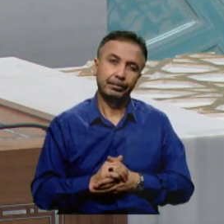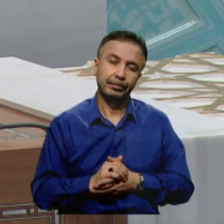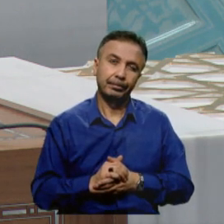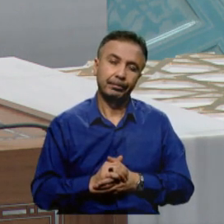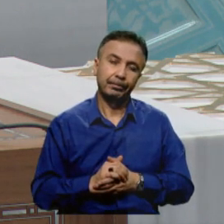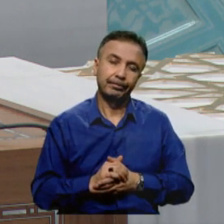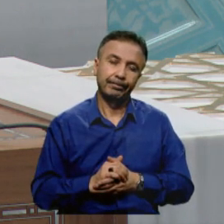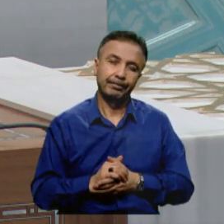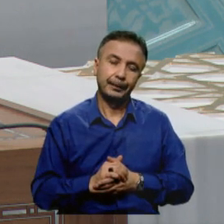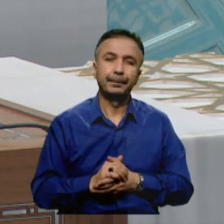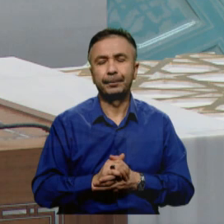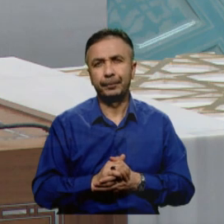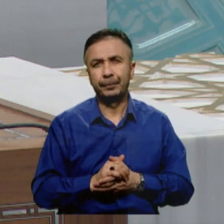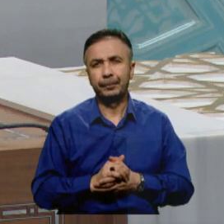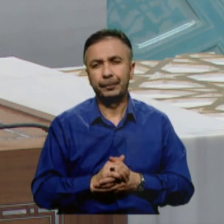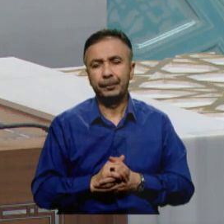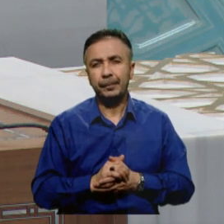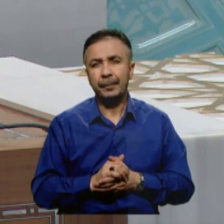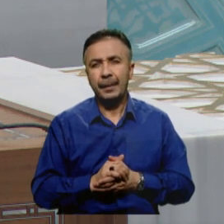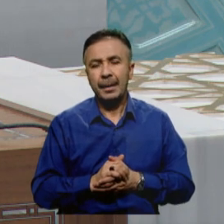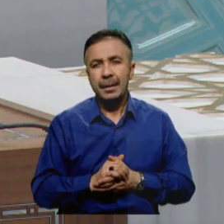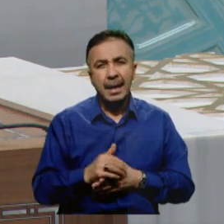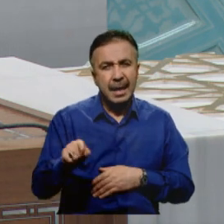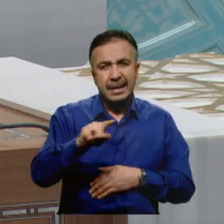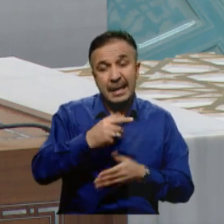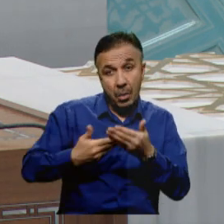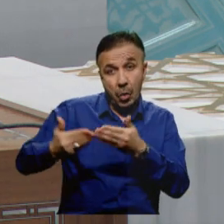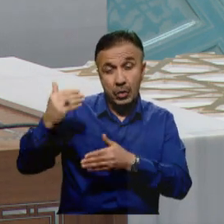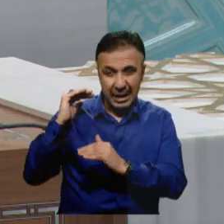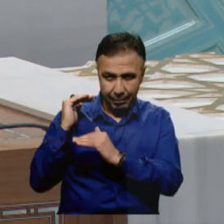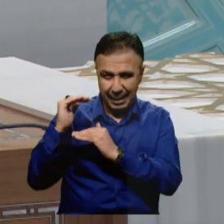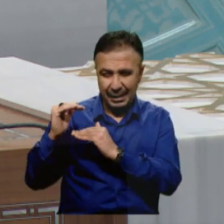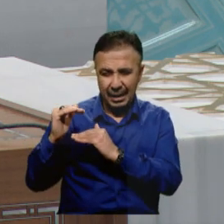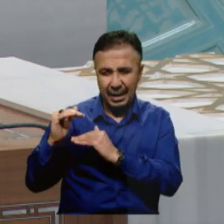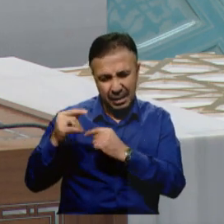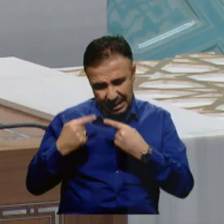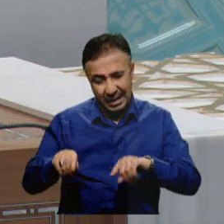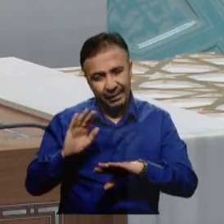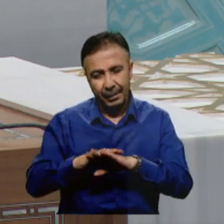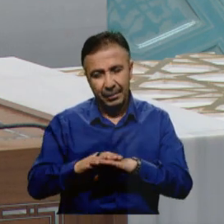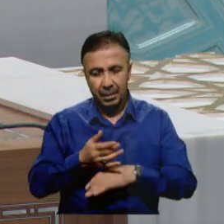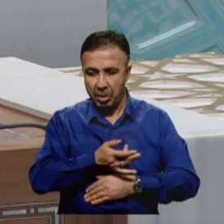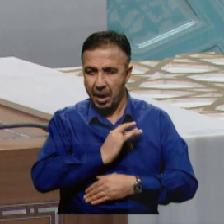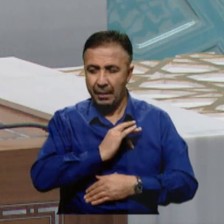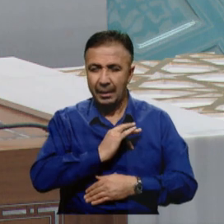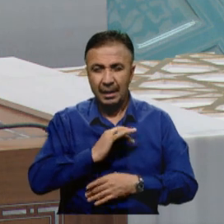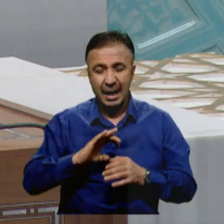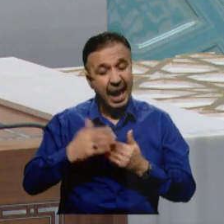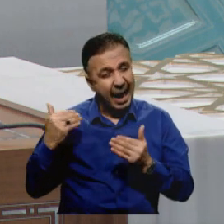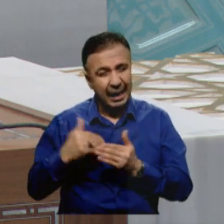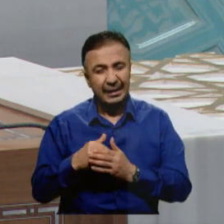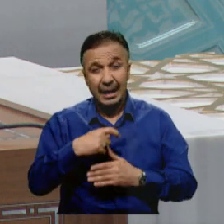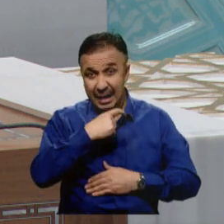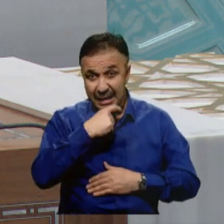صَدَقُوا وَلَيَعْلَمَنَّ الْكَادِبِينَ Sizden öncekileri de biz denedik. İmanlarında ne kadar samimi